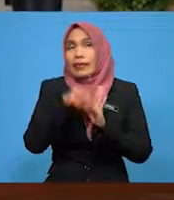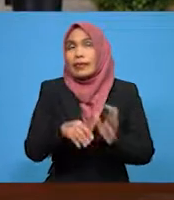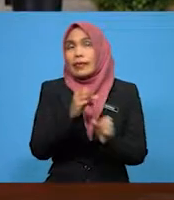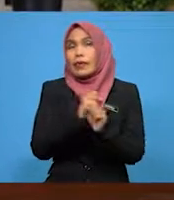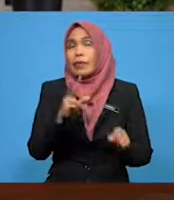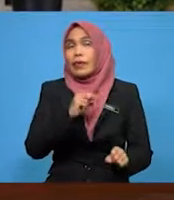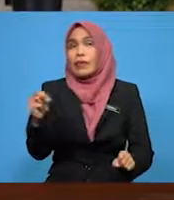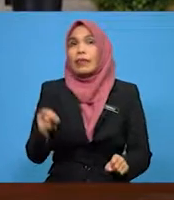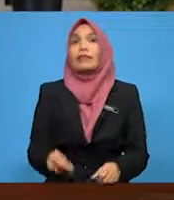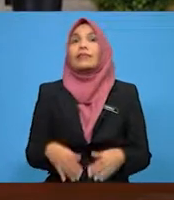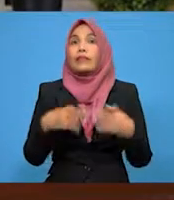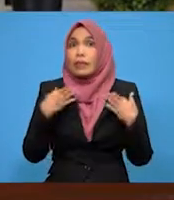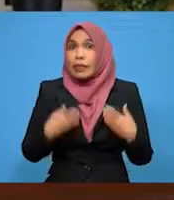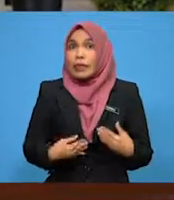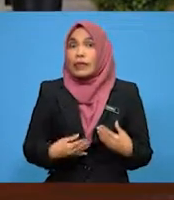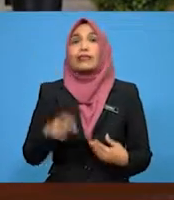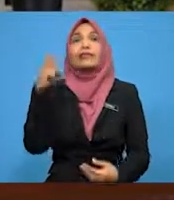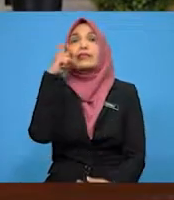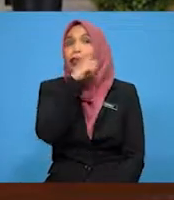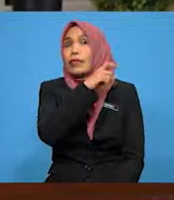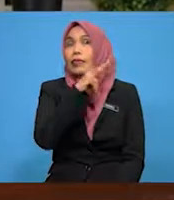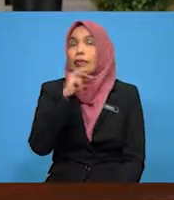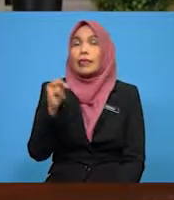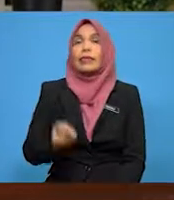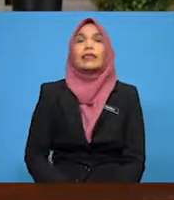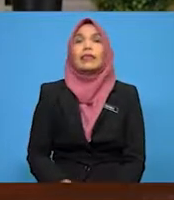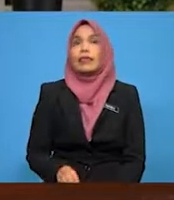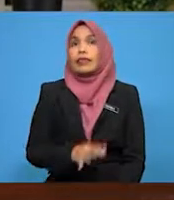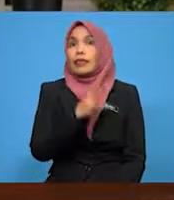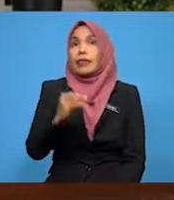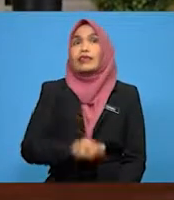memastikan keselamatan diri, ternakan serta peralatan.